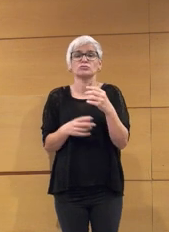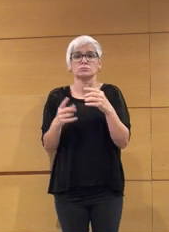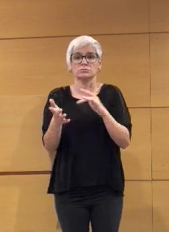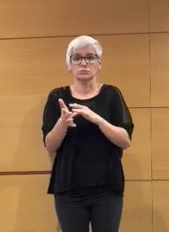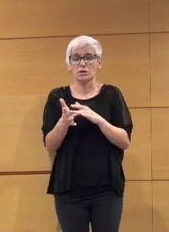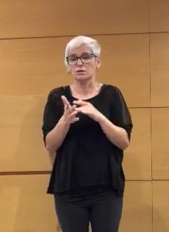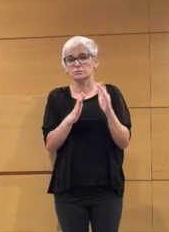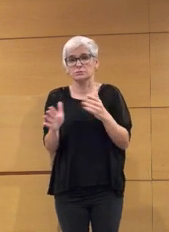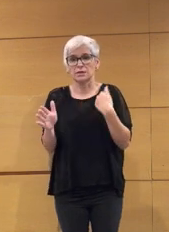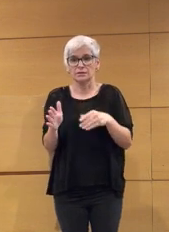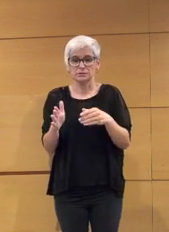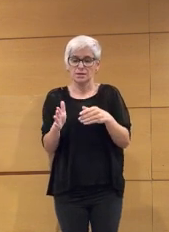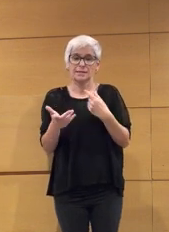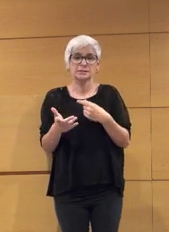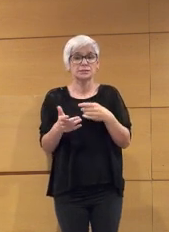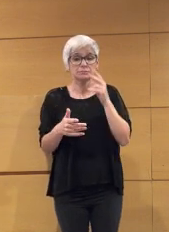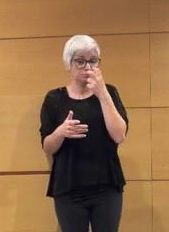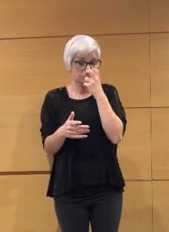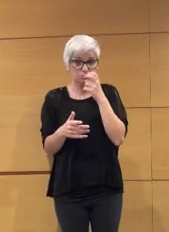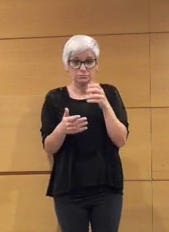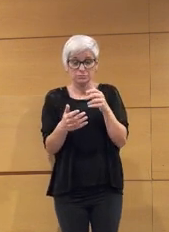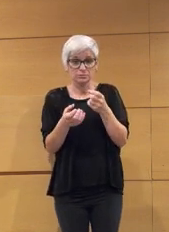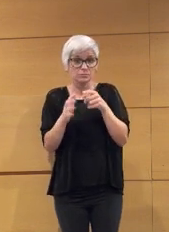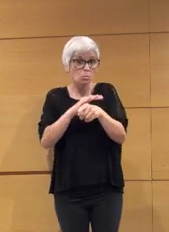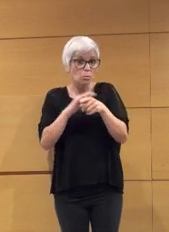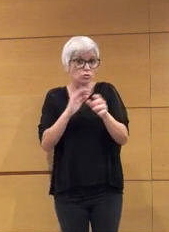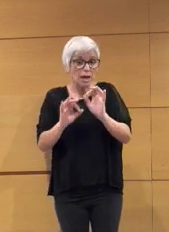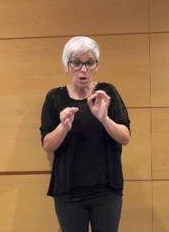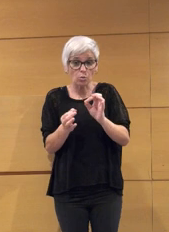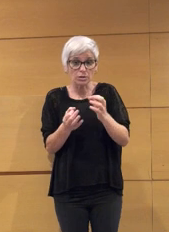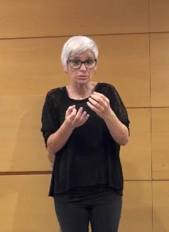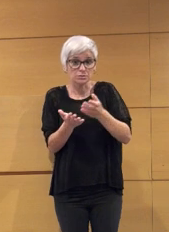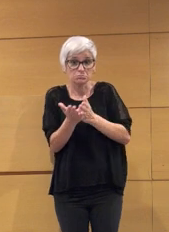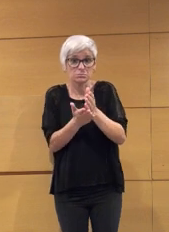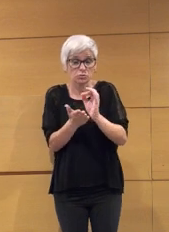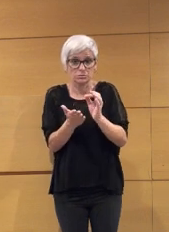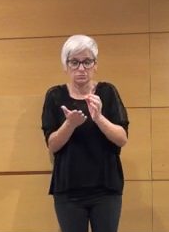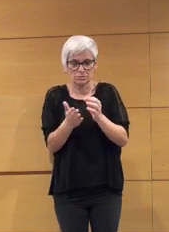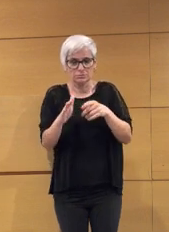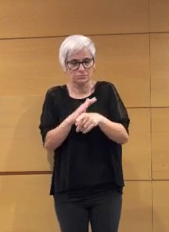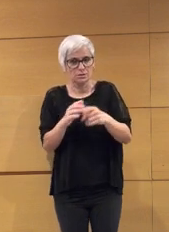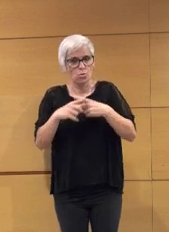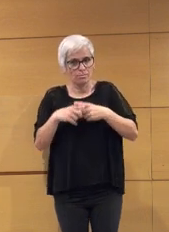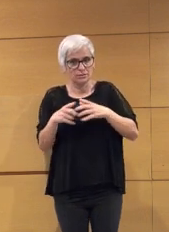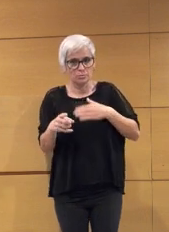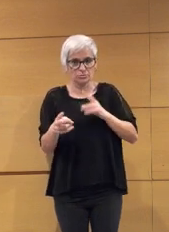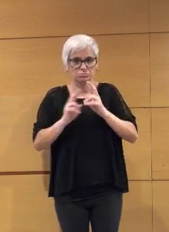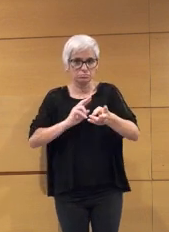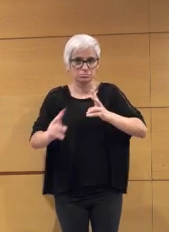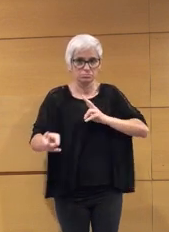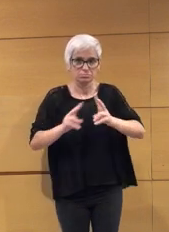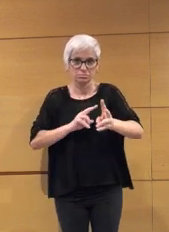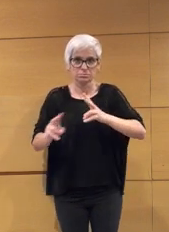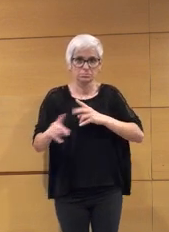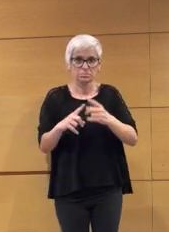vol, ja no és consumir, sinó compartir. I aquí és ja quan entren tot el tema de primers gestors de continguts, CMS com